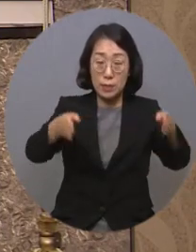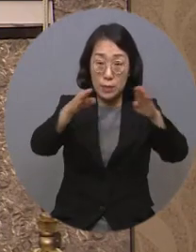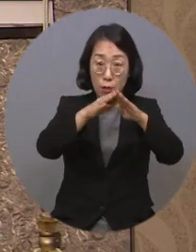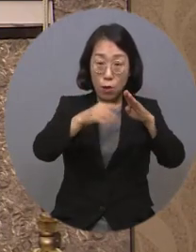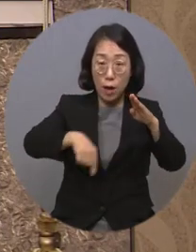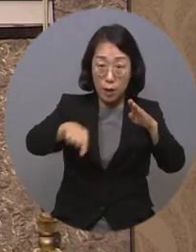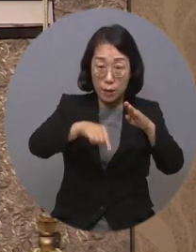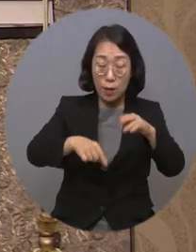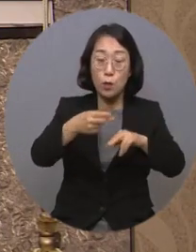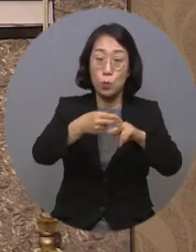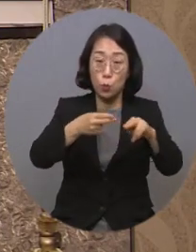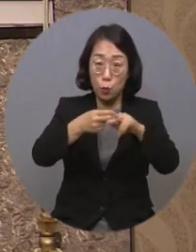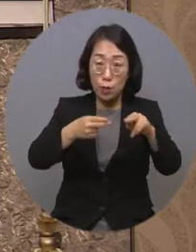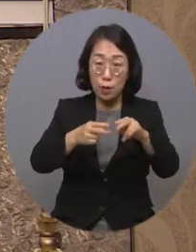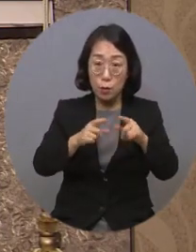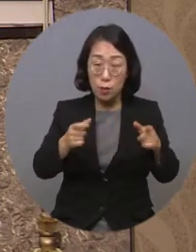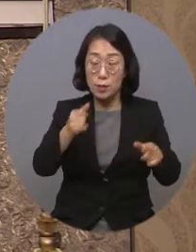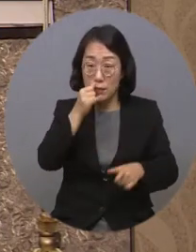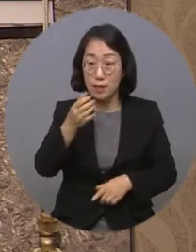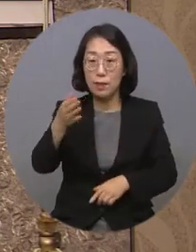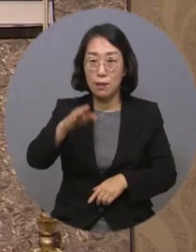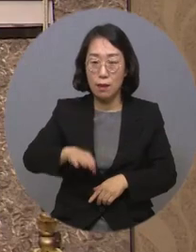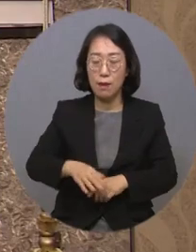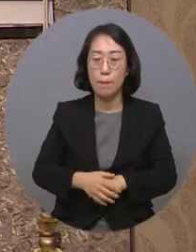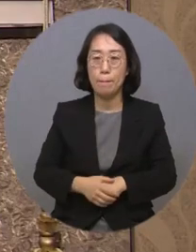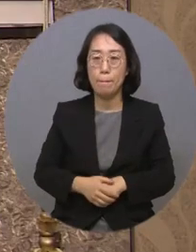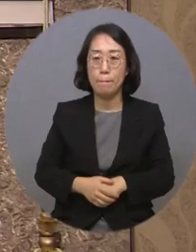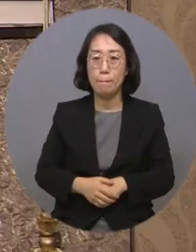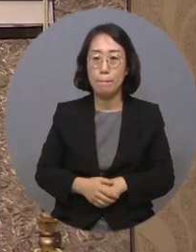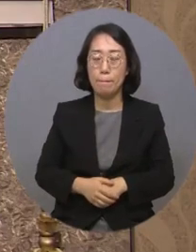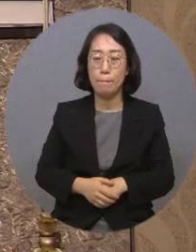이용자들을 위한 음식점은 몇 군데 있는데 네. 이렇게